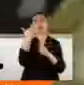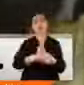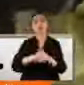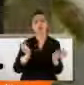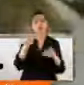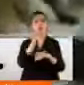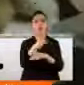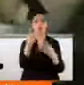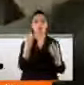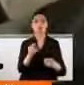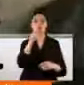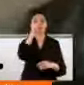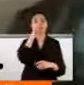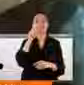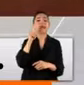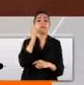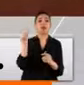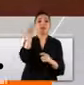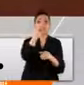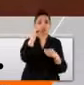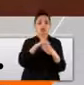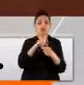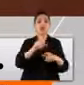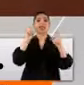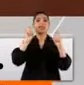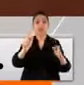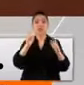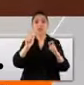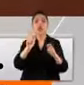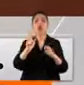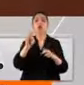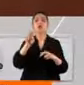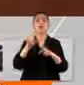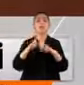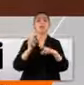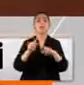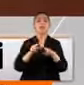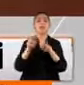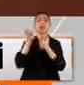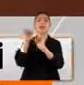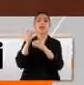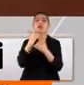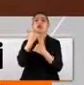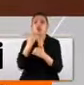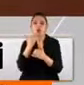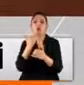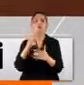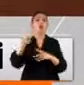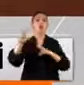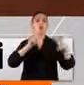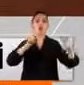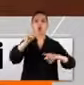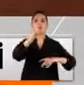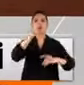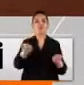yapacak. Nisan ve Mayıs aylarında sigorta primi desteğinden yararlanamayan lokanta ve